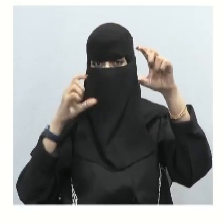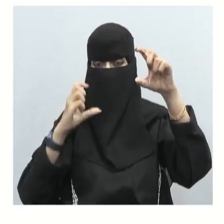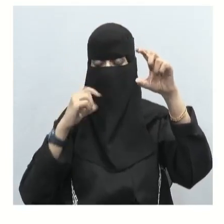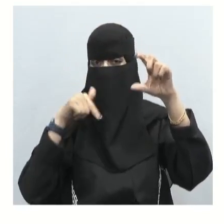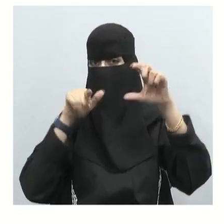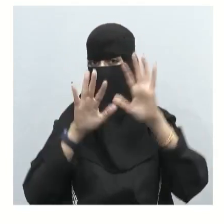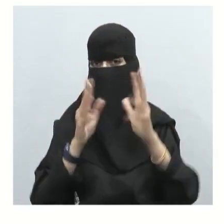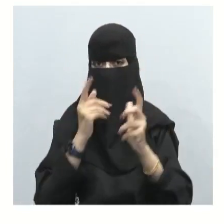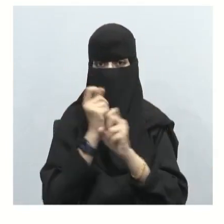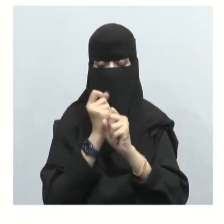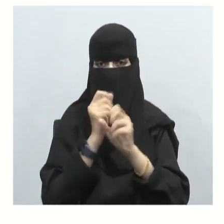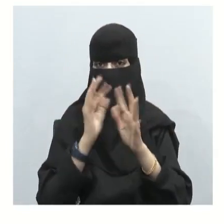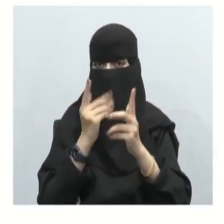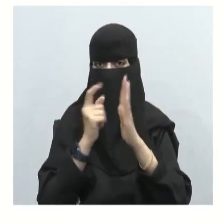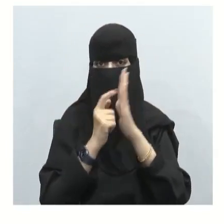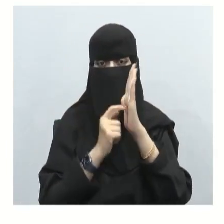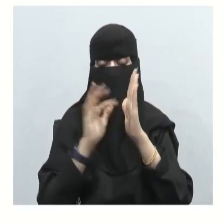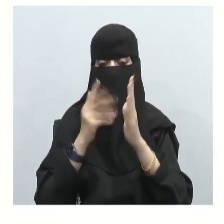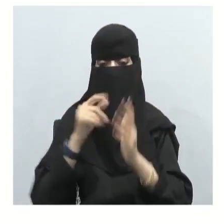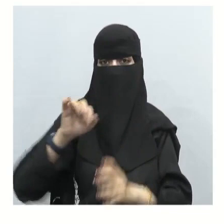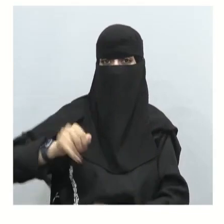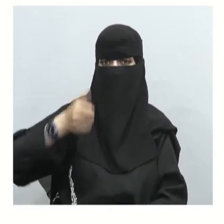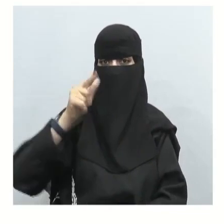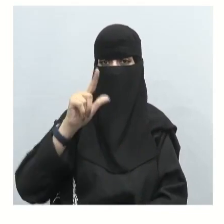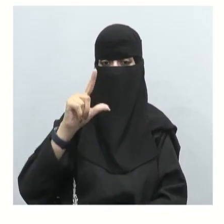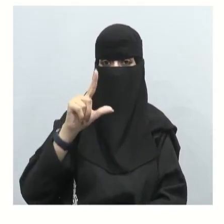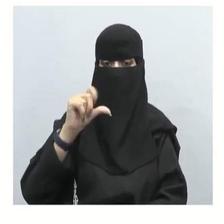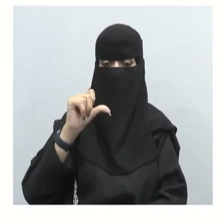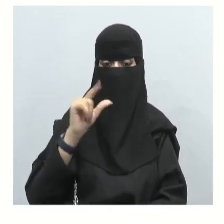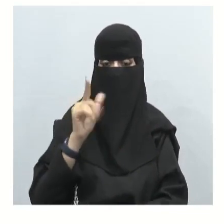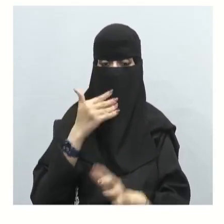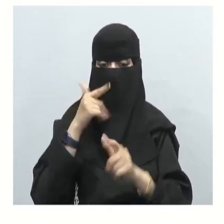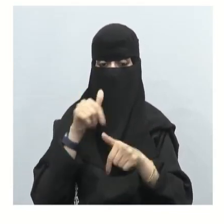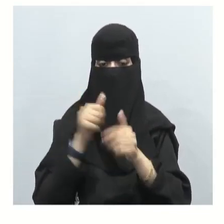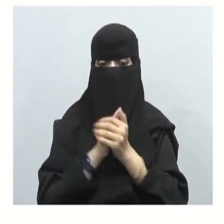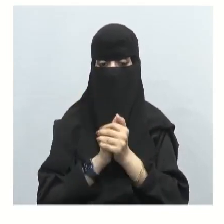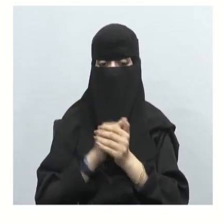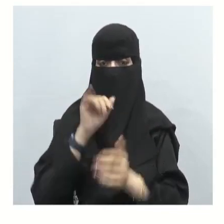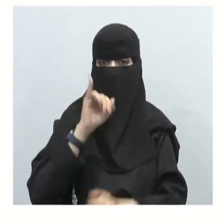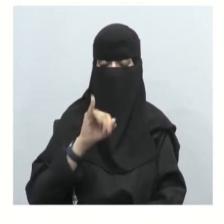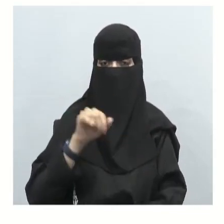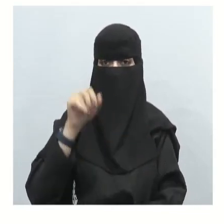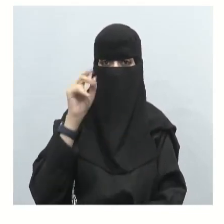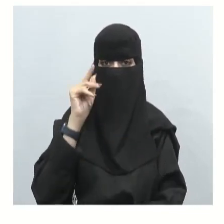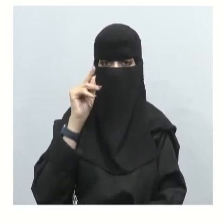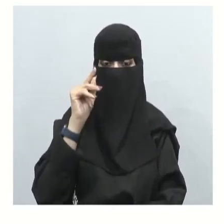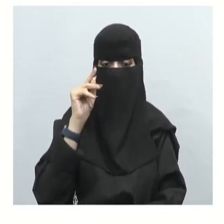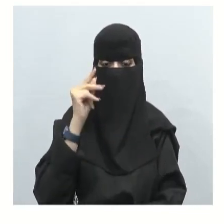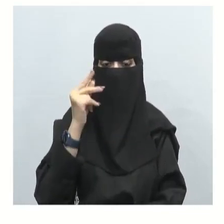نطبق قانون مالوس قانون مارس كان يقول لنا i2 تساوي i1